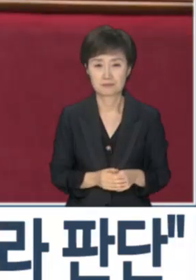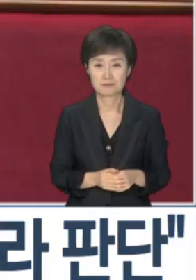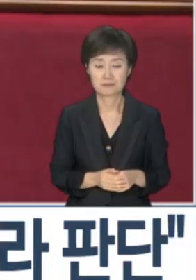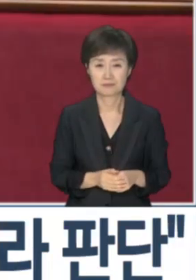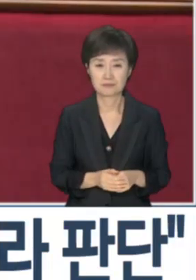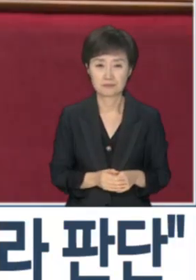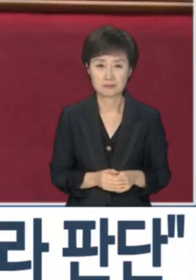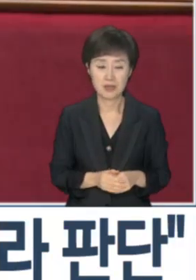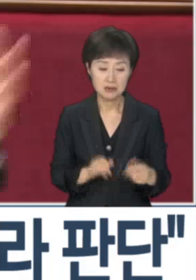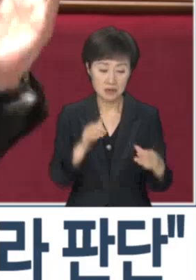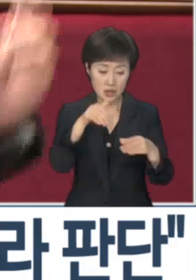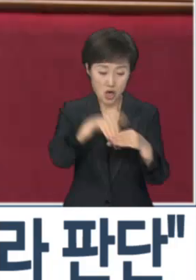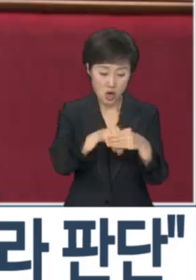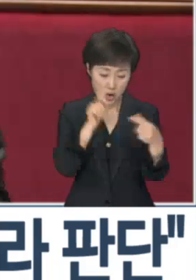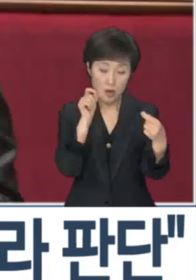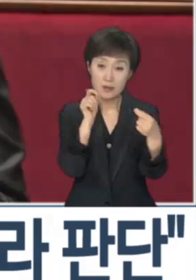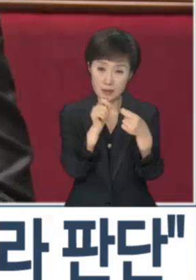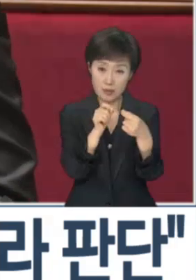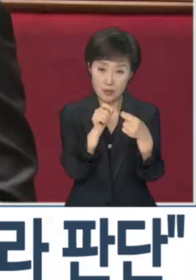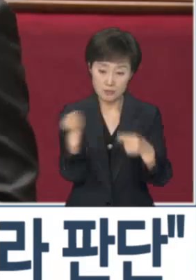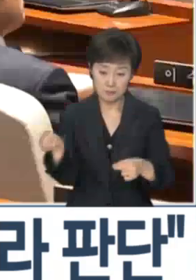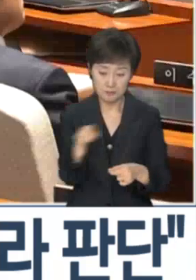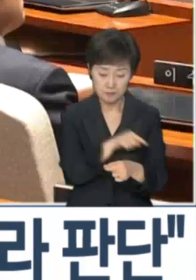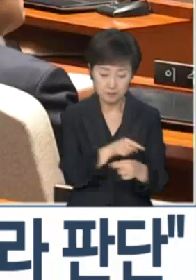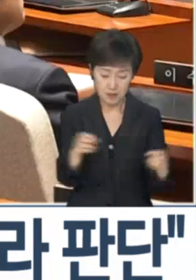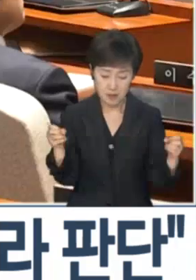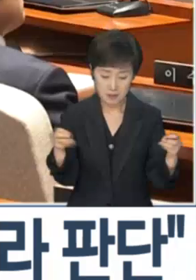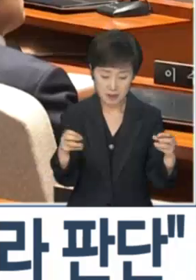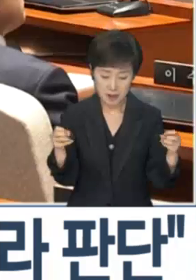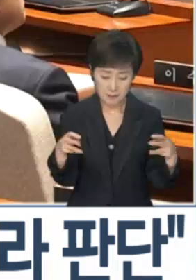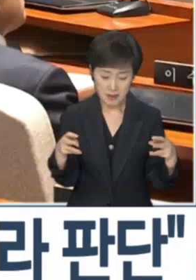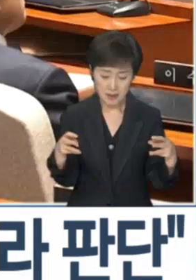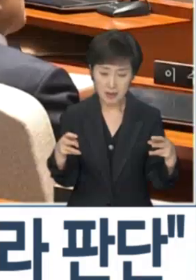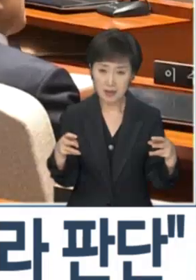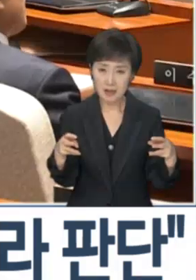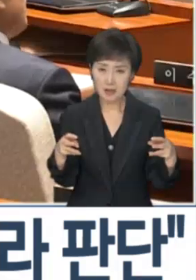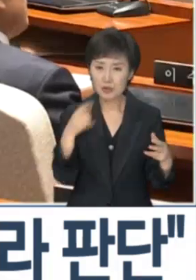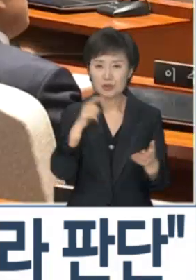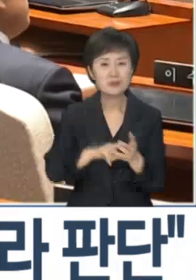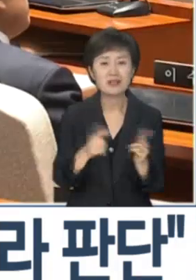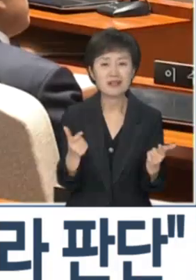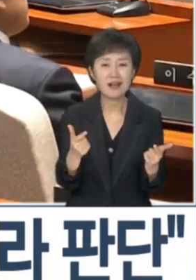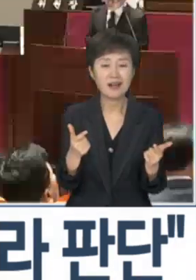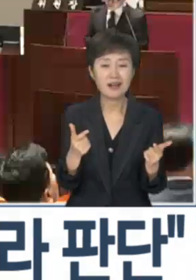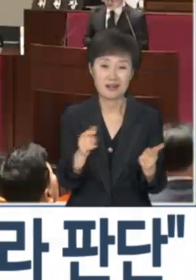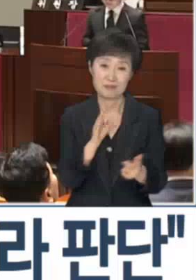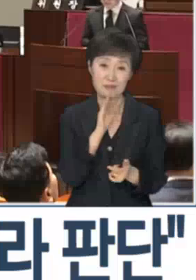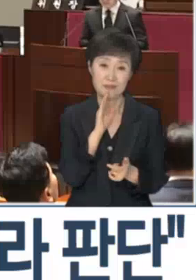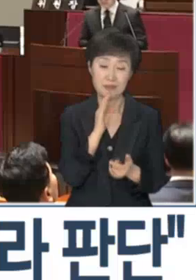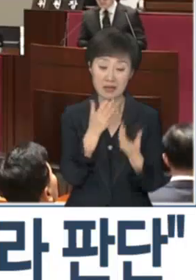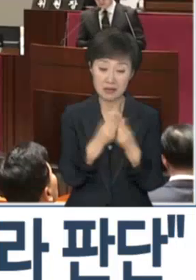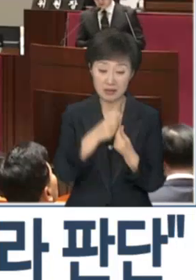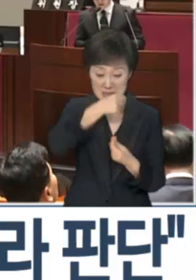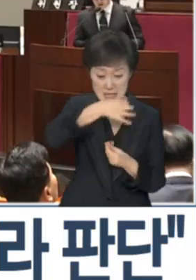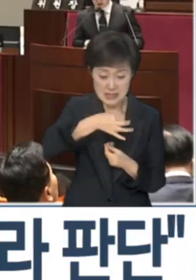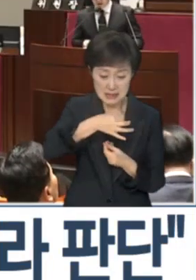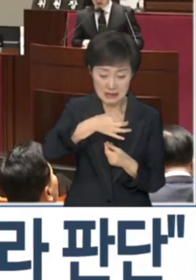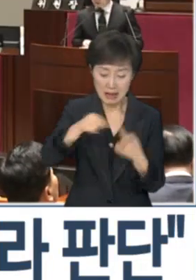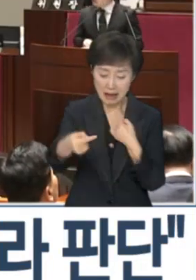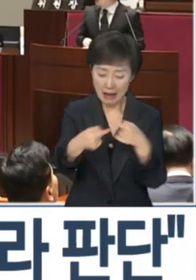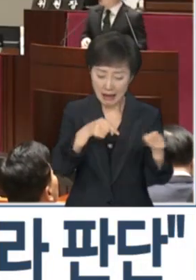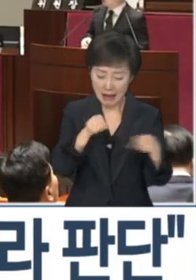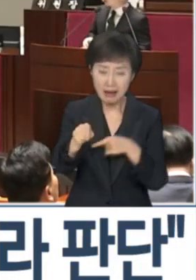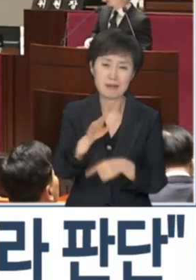지금 총선 국면에서 여당과 여당이 합의할 수 있는 게 거의 예산도 지금 불가능하지 않습니까? 이런 상황에서